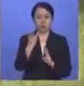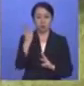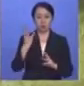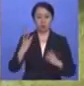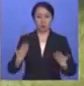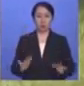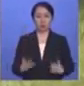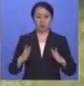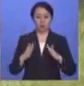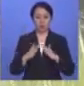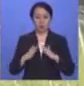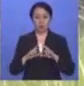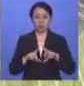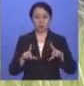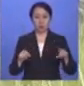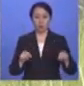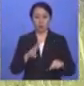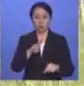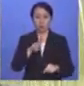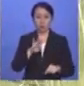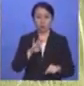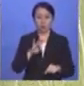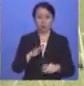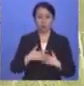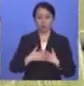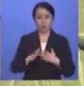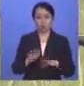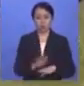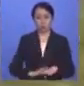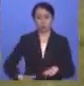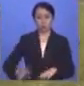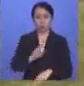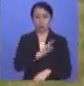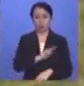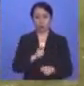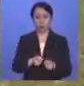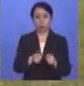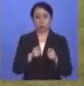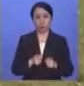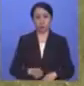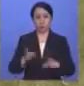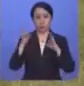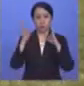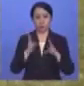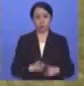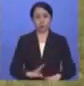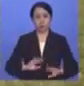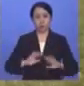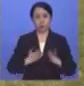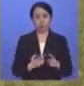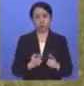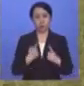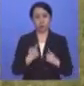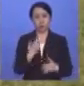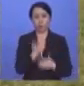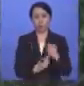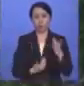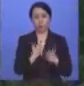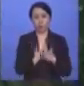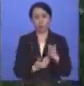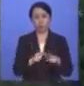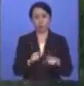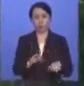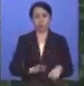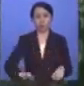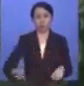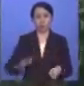жилые, производственные здания, дачные кооперативы и открытые территории. Сотрудники департамента по чрезвычайным ситуациям настоятельно рекомендуют жителям